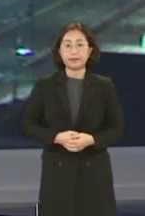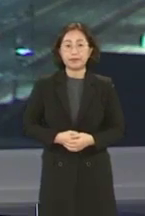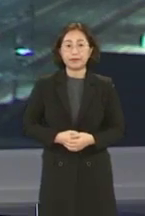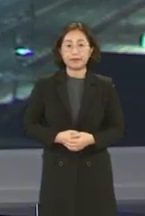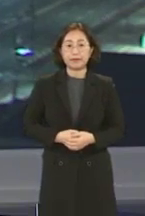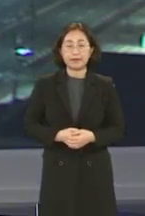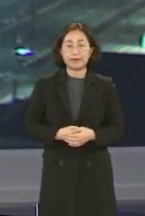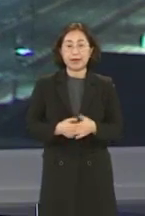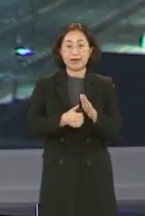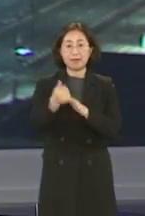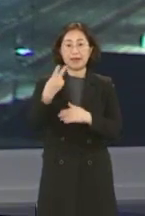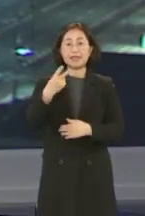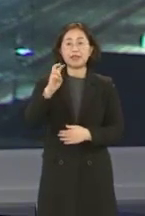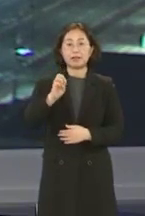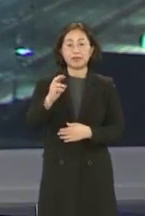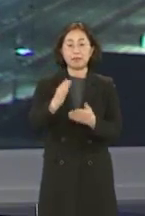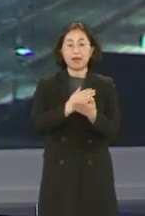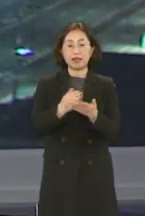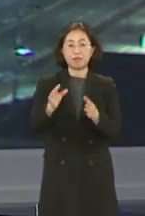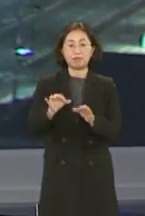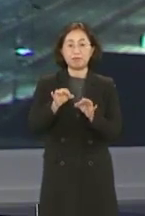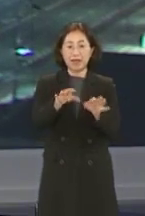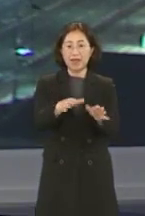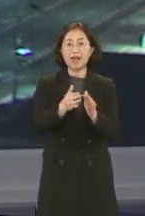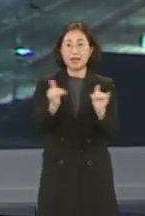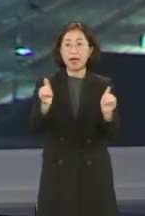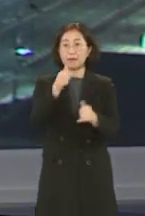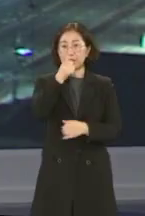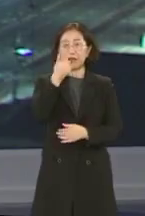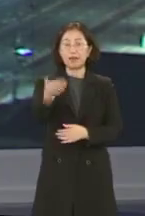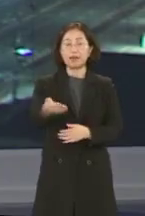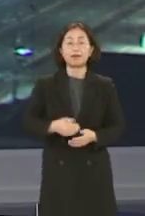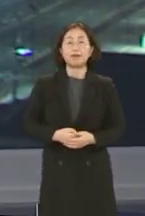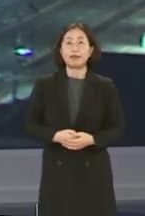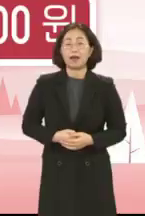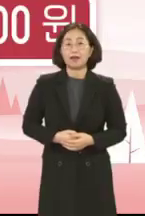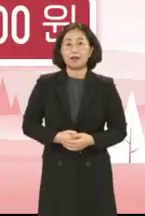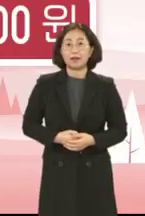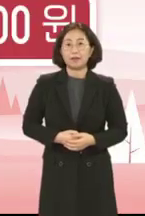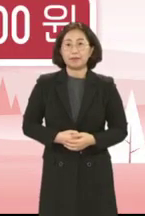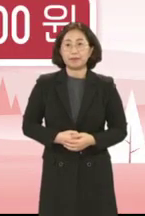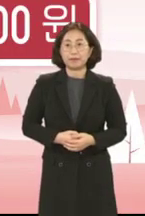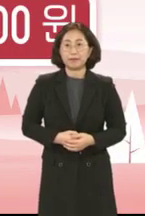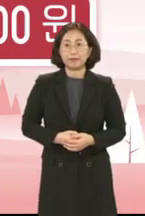이어서 희망 2023 나눔 캠페인에 참여해 주신 분들입니다.